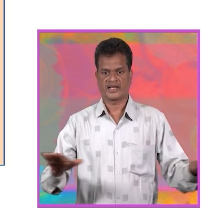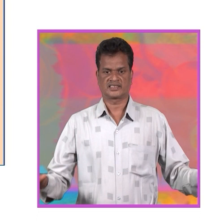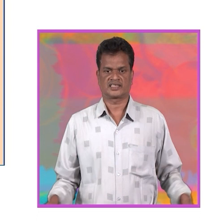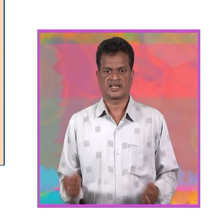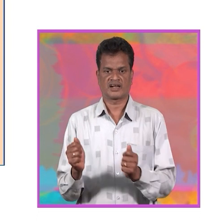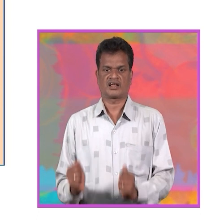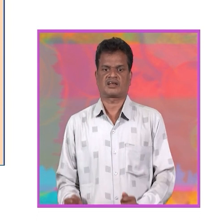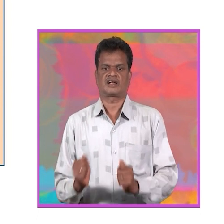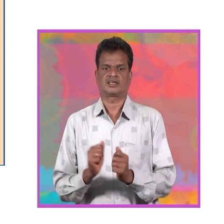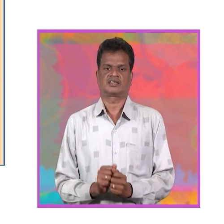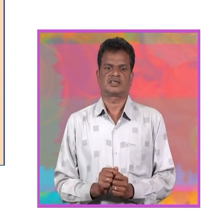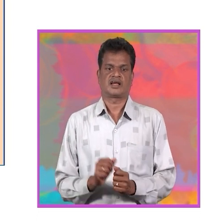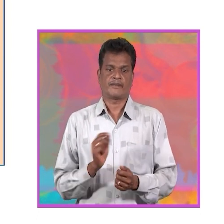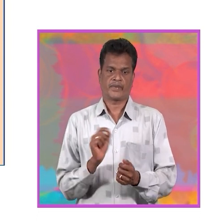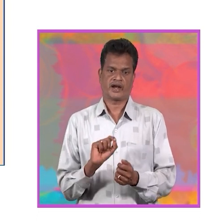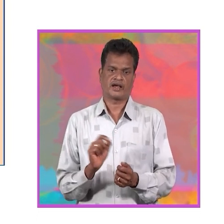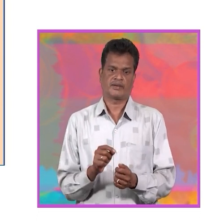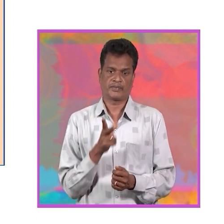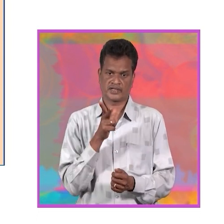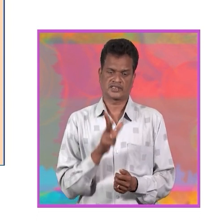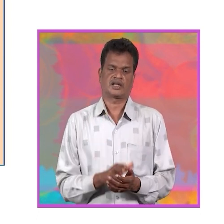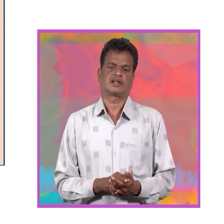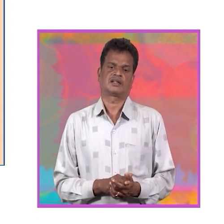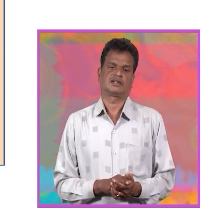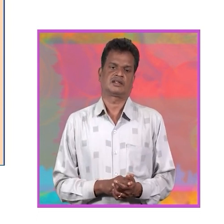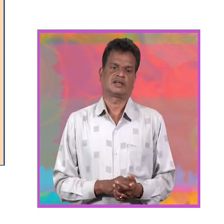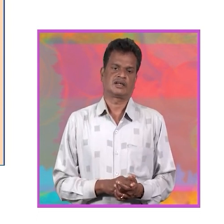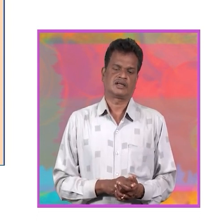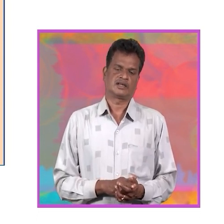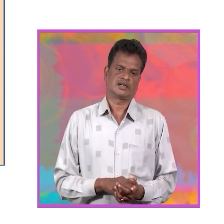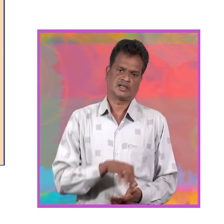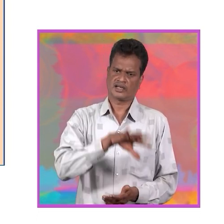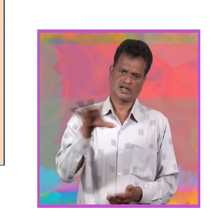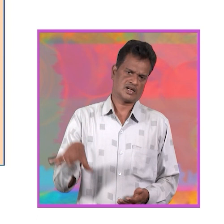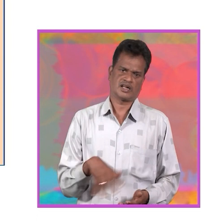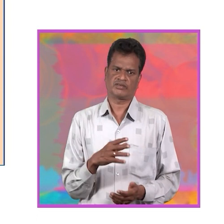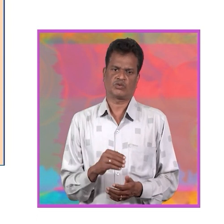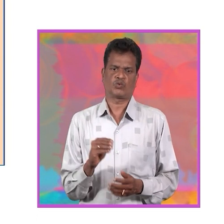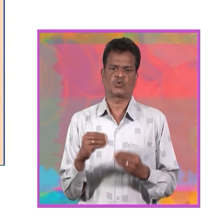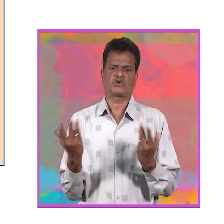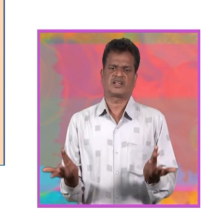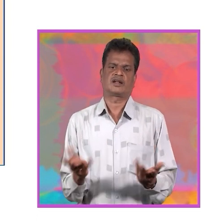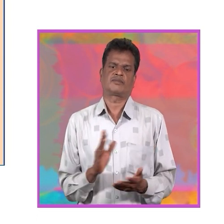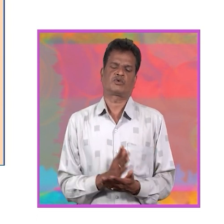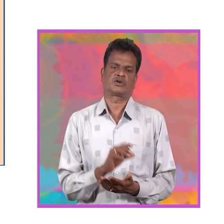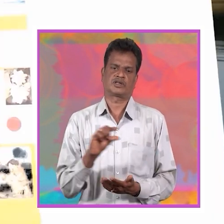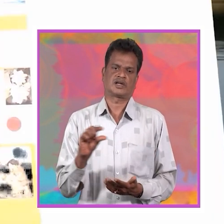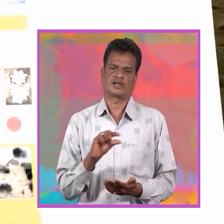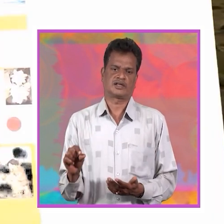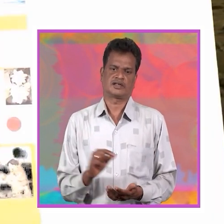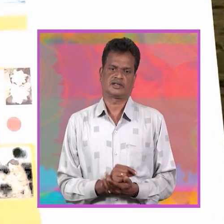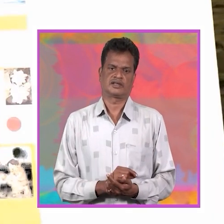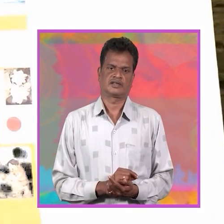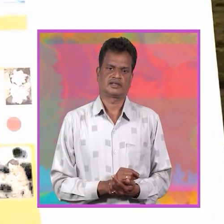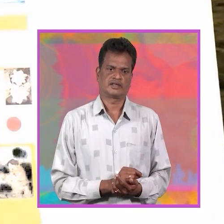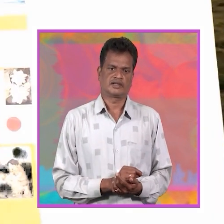நாற்காலி, பேனா, பென்சில், இப்படிப்பட்ட பொருட்கள் எல்லாம் உயிரற்ற பொருட்கள் அடங்கும்.